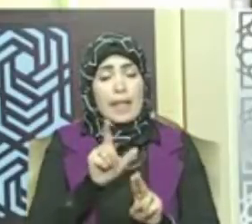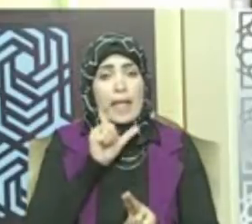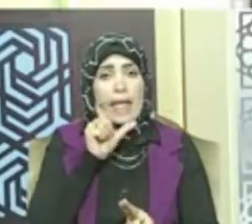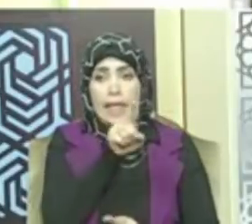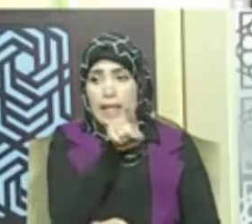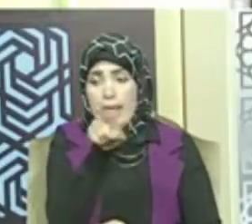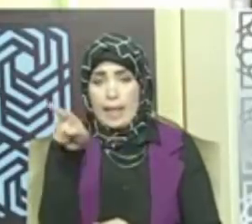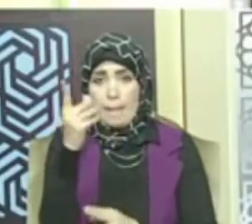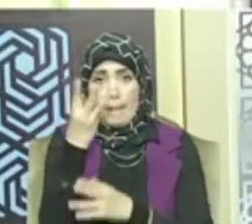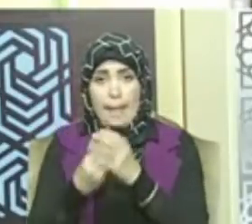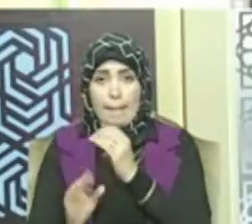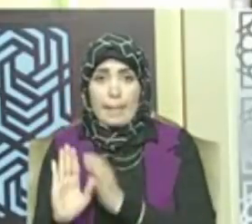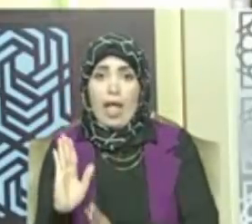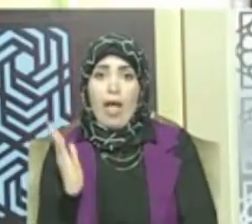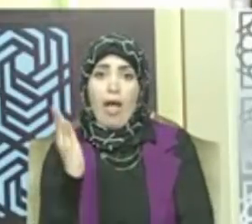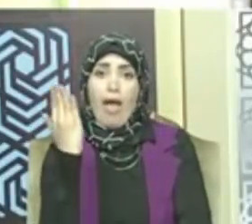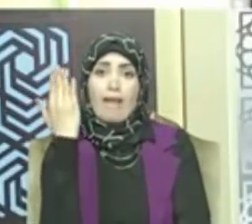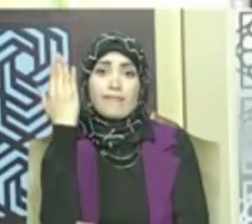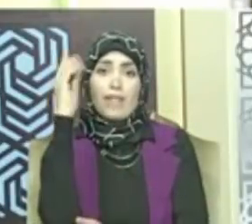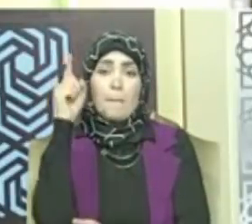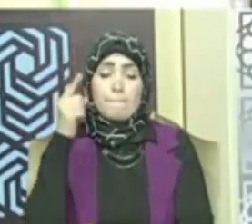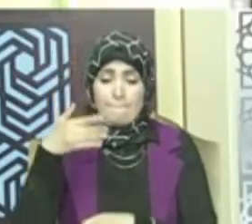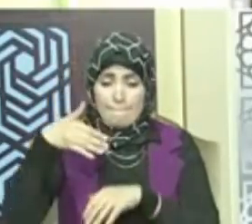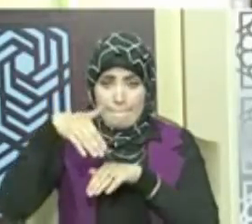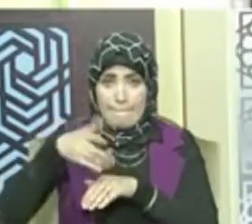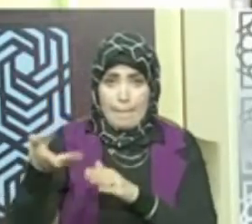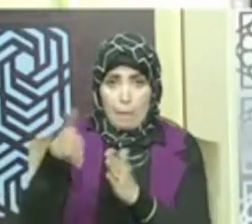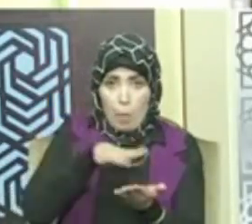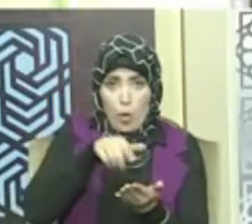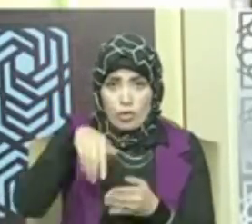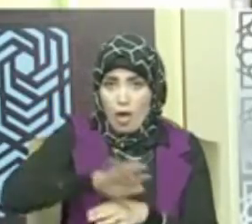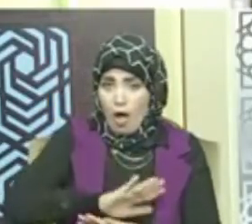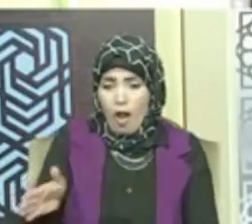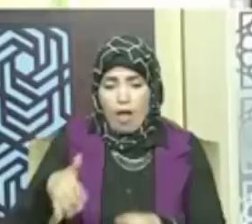آدم، جاءوا ودفنوك